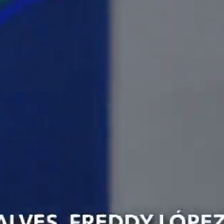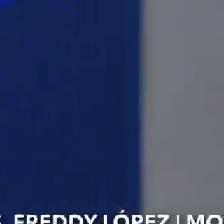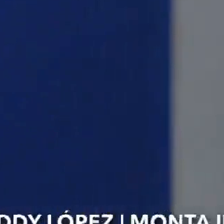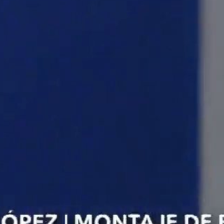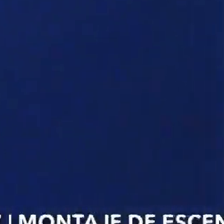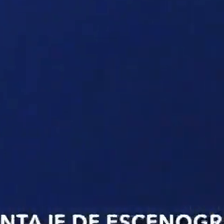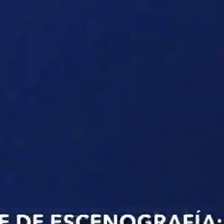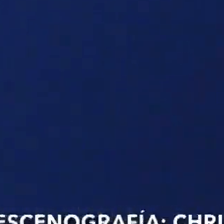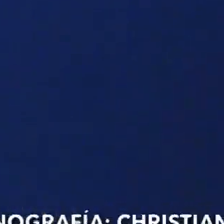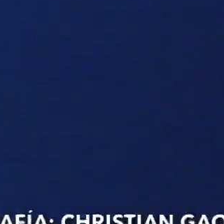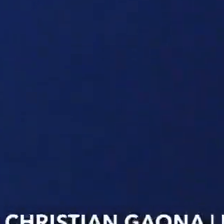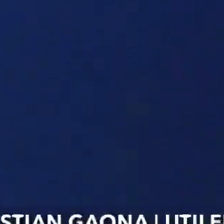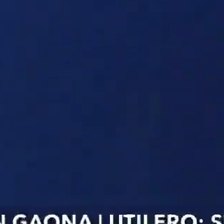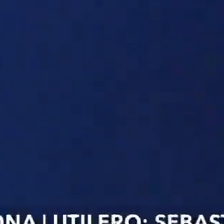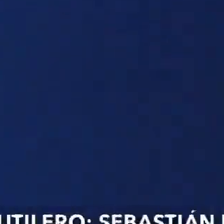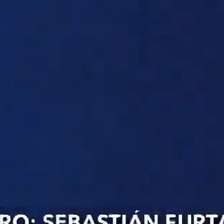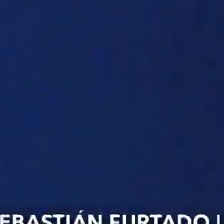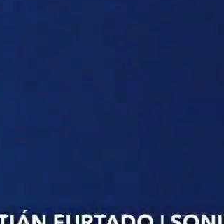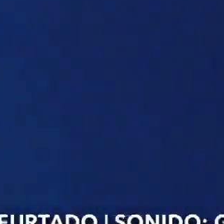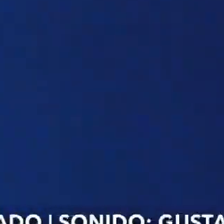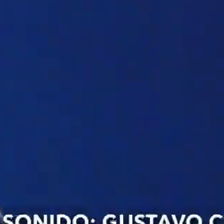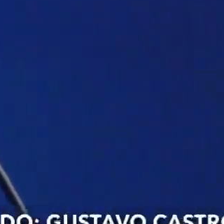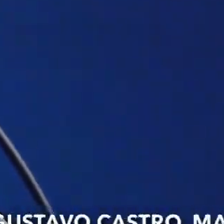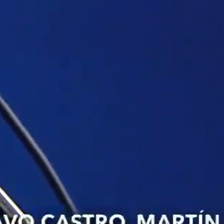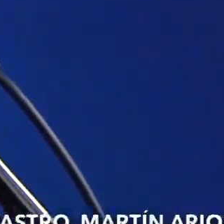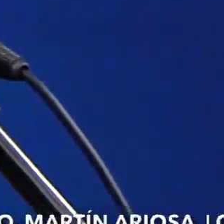Qui nous met dans un drôle d'état.